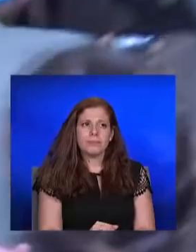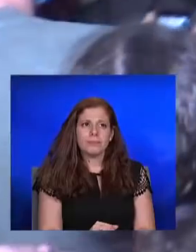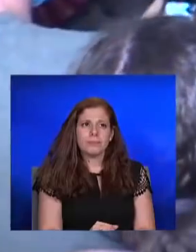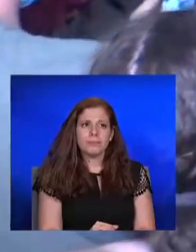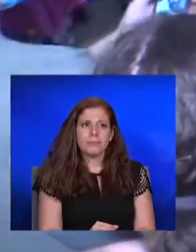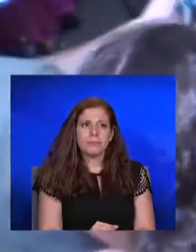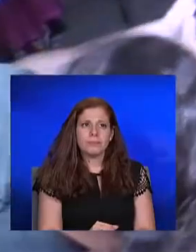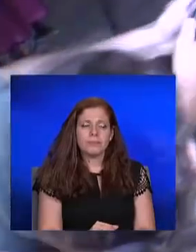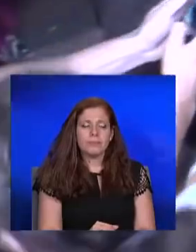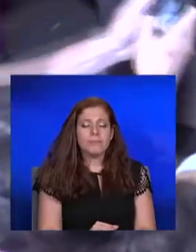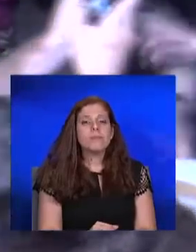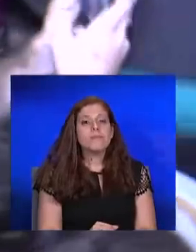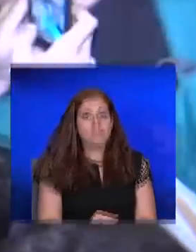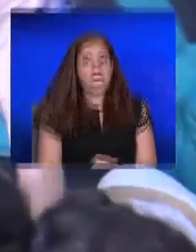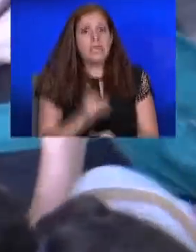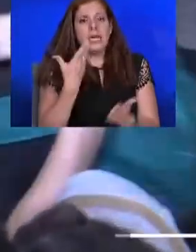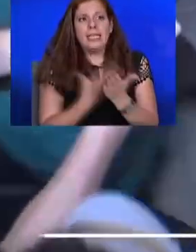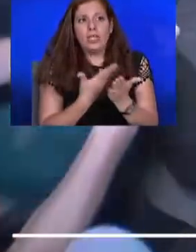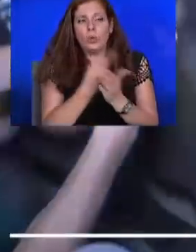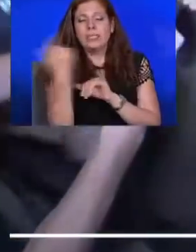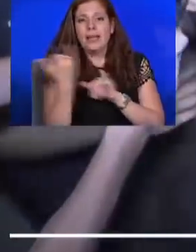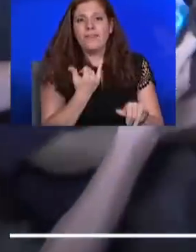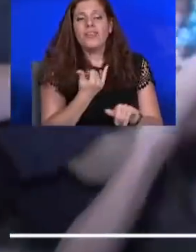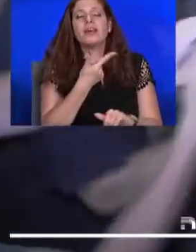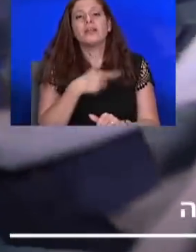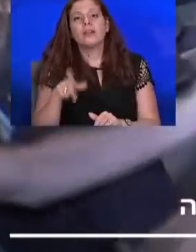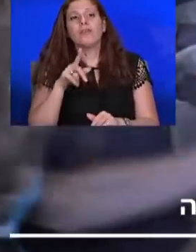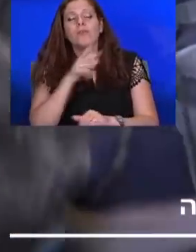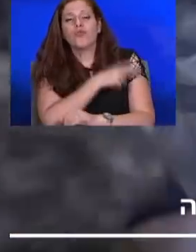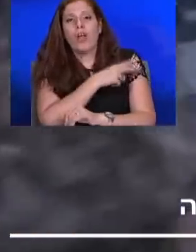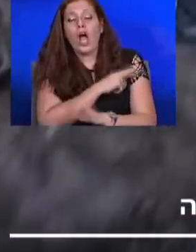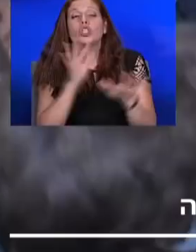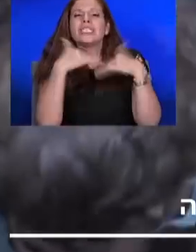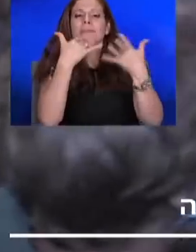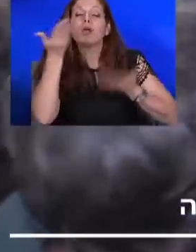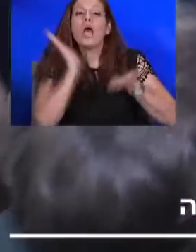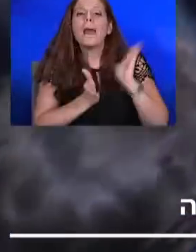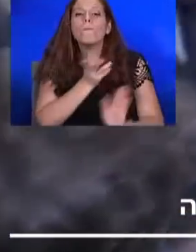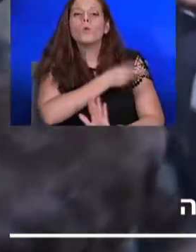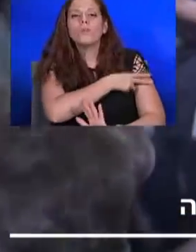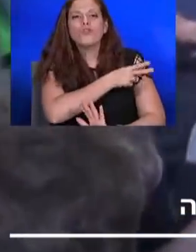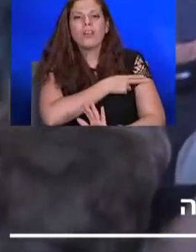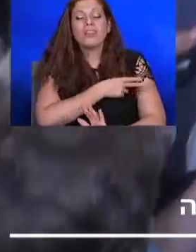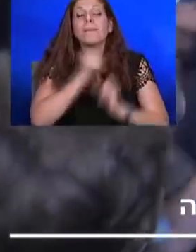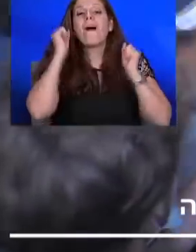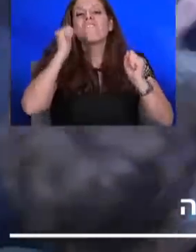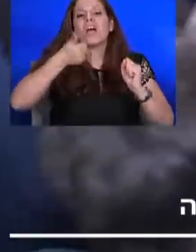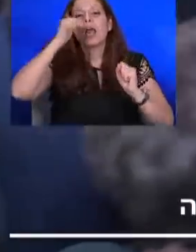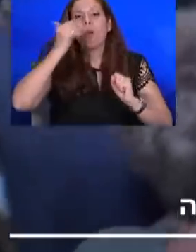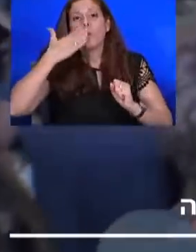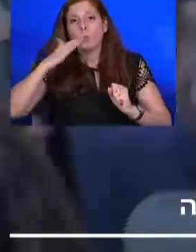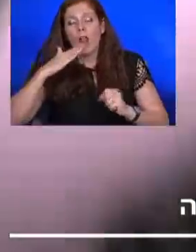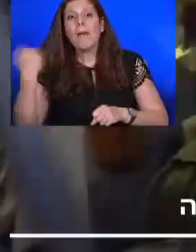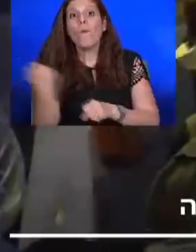את התיעוד הזה הביא כתב המשטרה כאן רועי ינובסקי, שסיפר שהאלימות המשטרתית בהפגנה אתמול בירושלים הופעלה, למרות שהמפגינים נגד